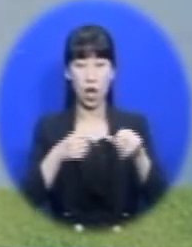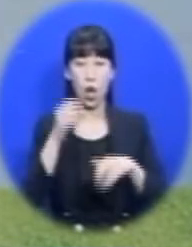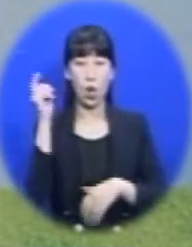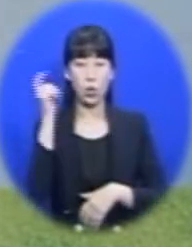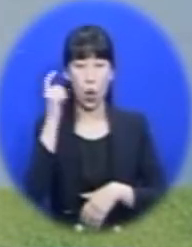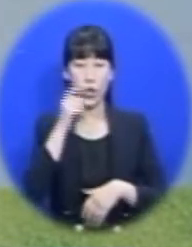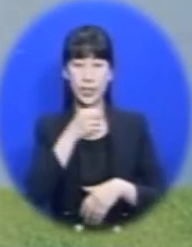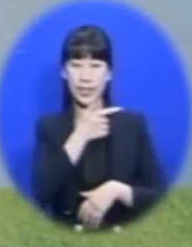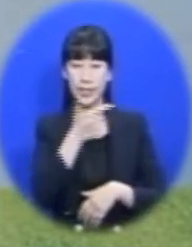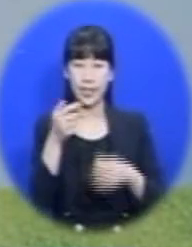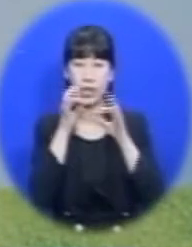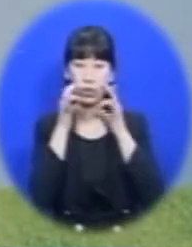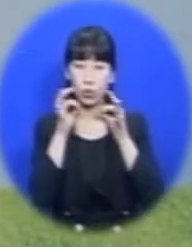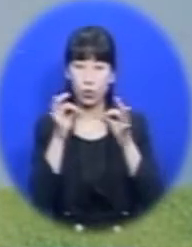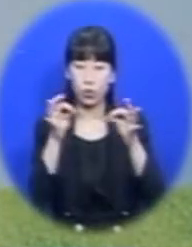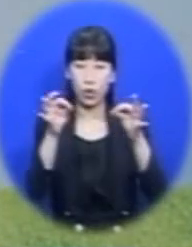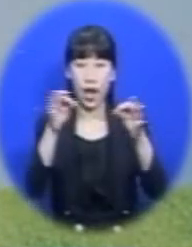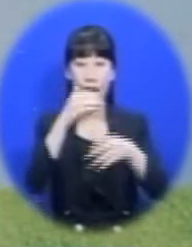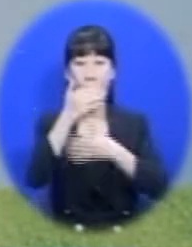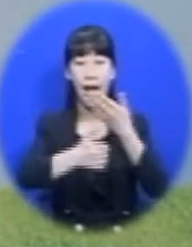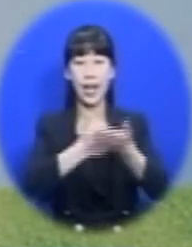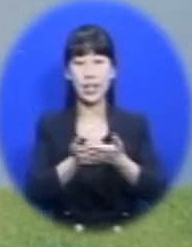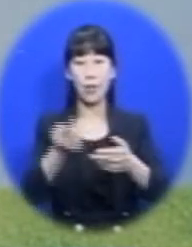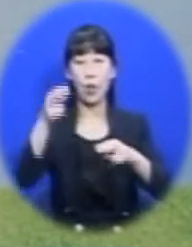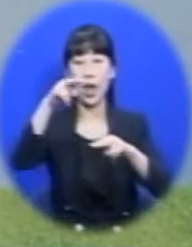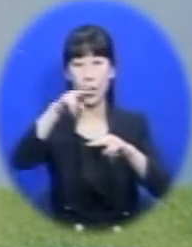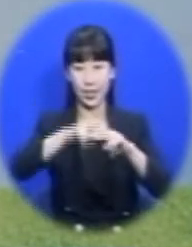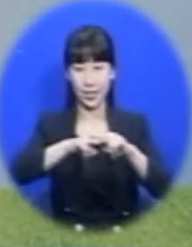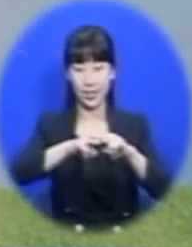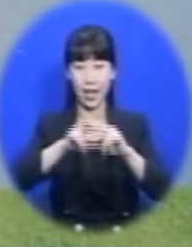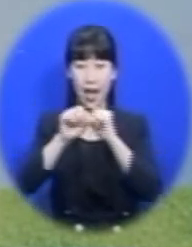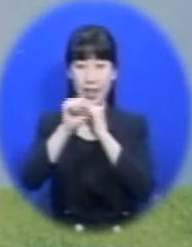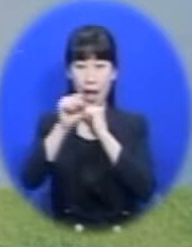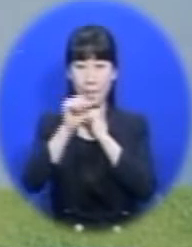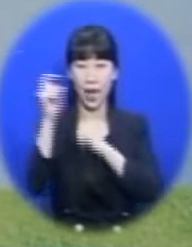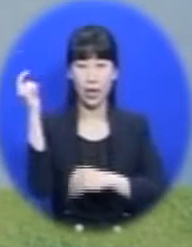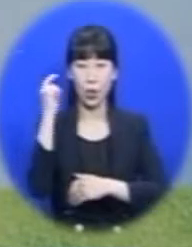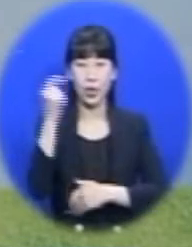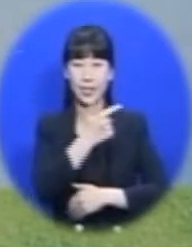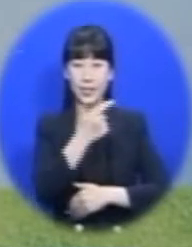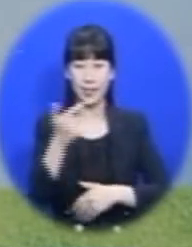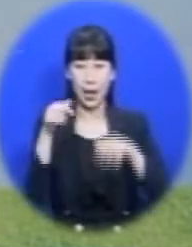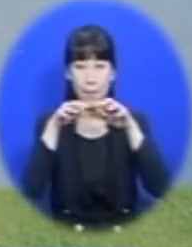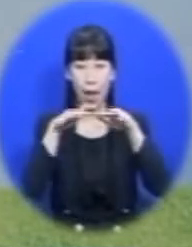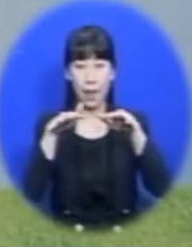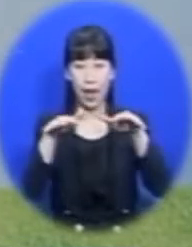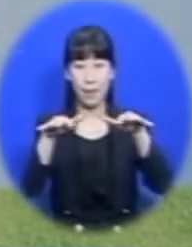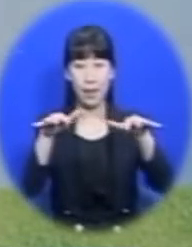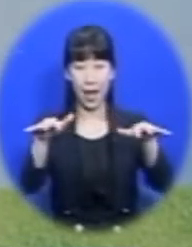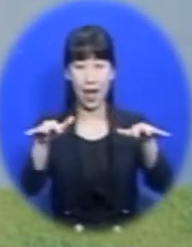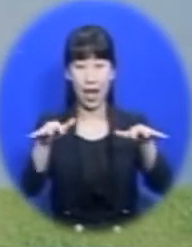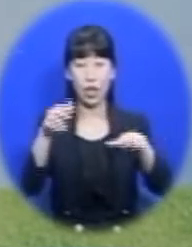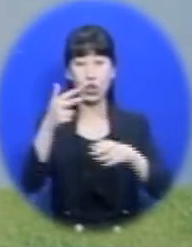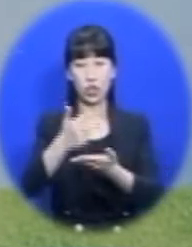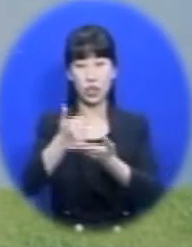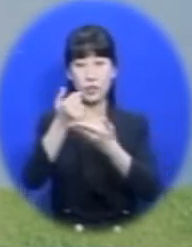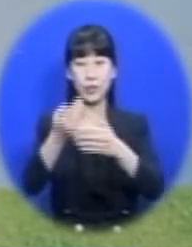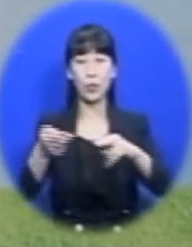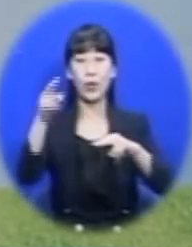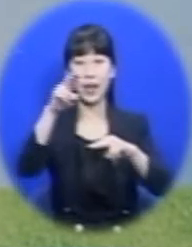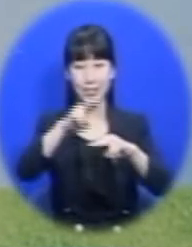퍼진다. 하나님이 보좌에 오르신다. 나팔 소리 크게 울려 퍼진다. 주님이 보좌에